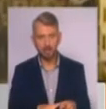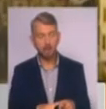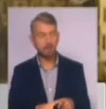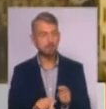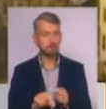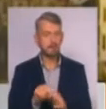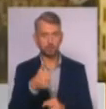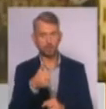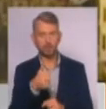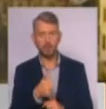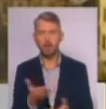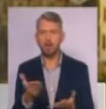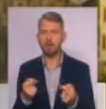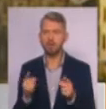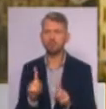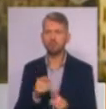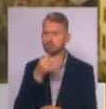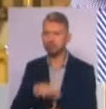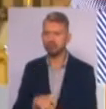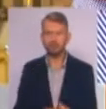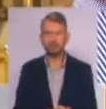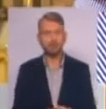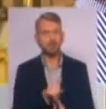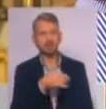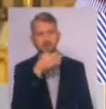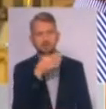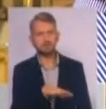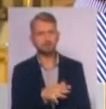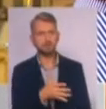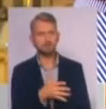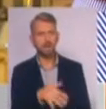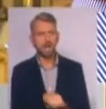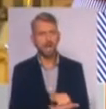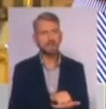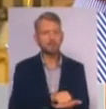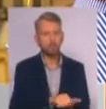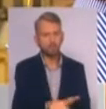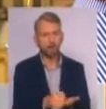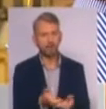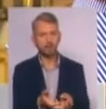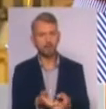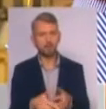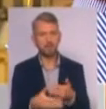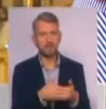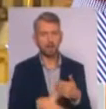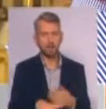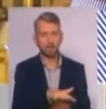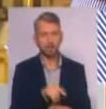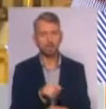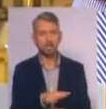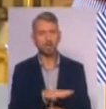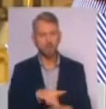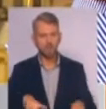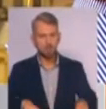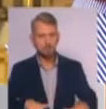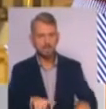передусім. А які конкретно нюанси його не задовольнили? Його не задовольнило асфальтування прилеглої території, там були плити,